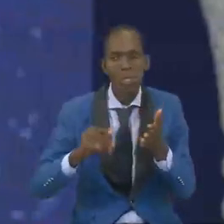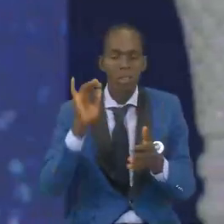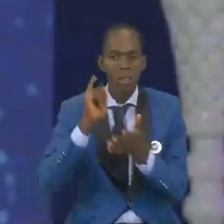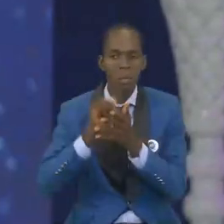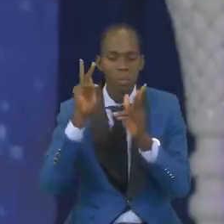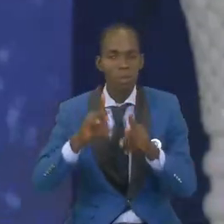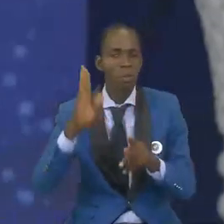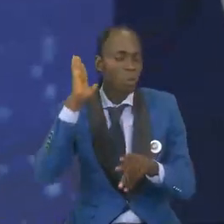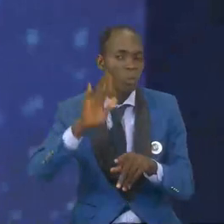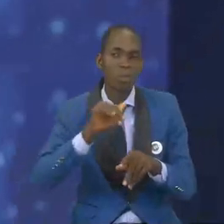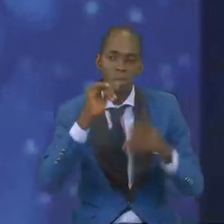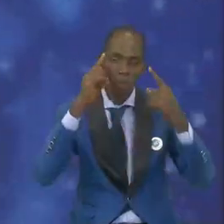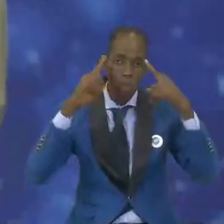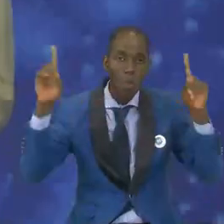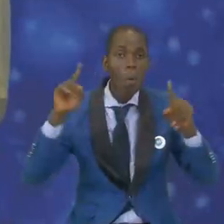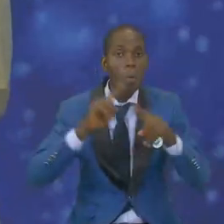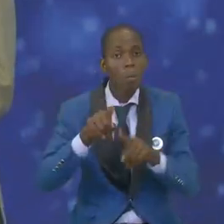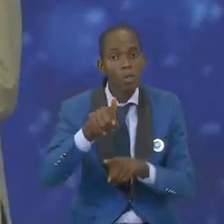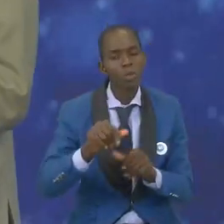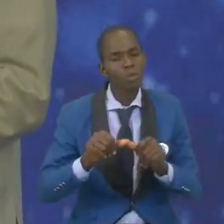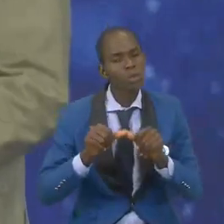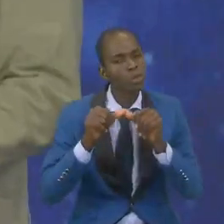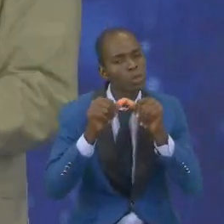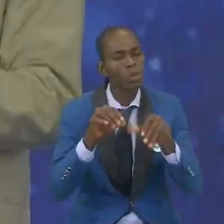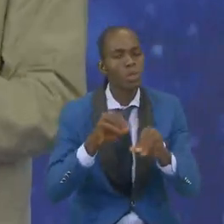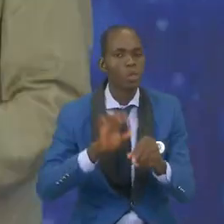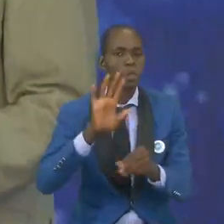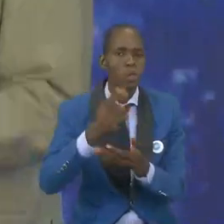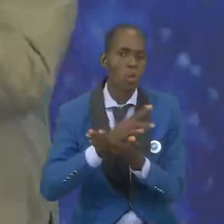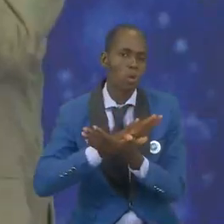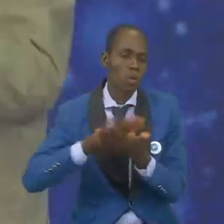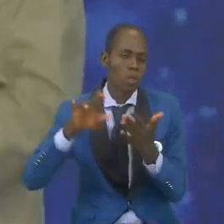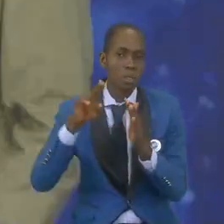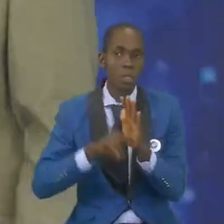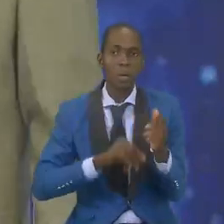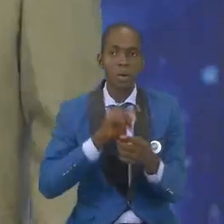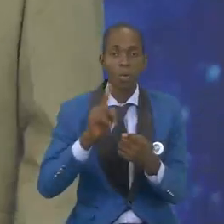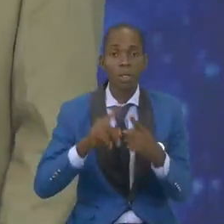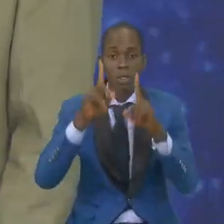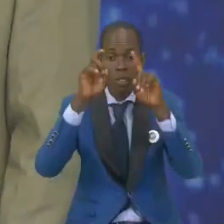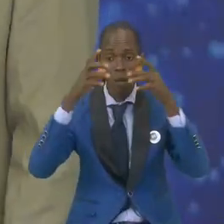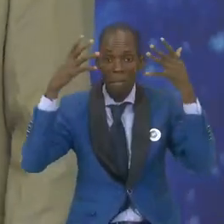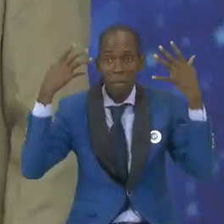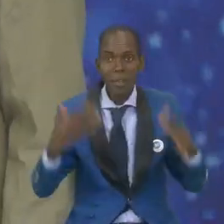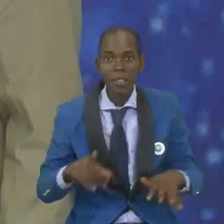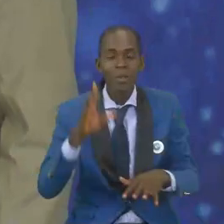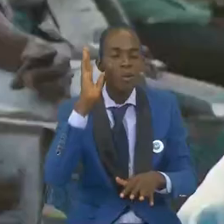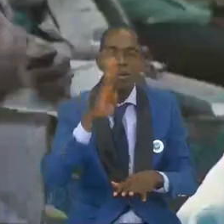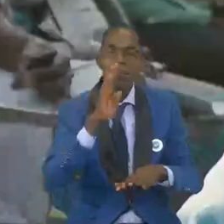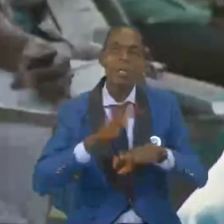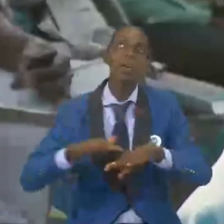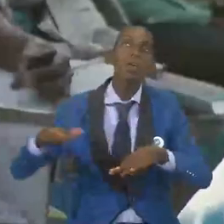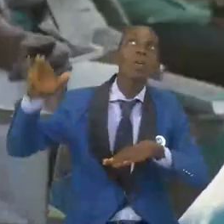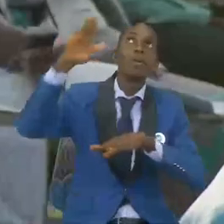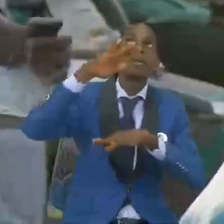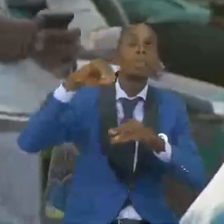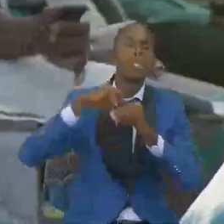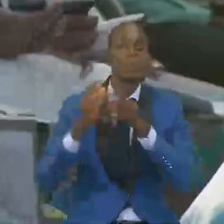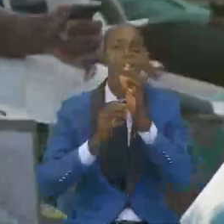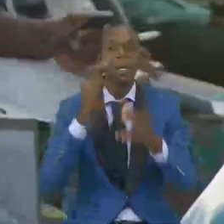réussir. Et tu dis, oh, qu'est-ce que je vais faire? Oh, moi je veux continuer. Continue dans ta sainteté, dans ta justice, dans ta sanctification.